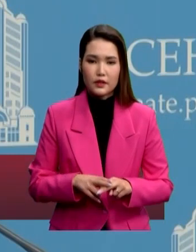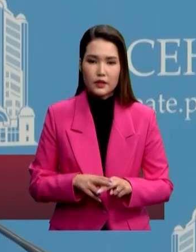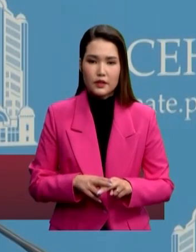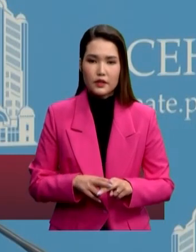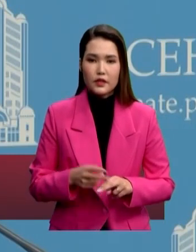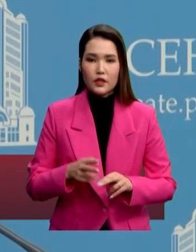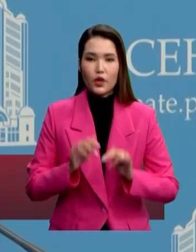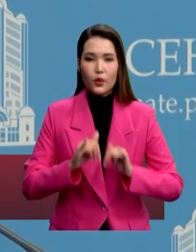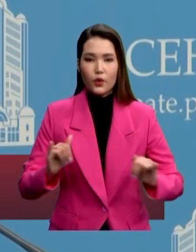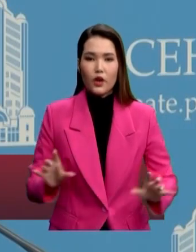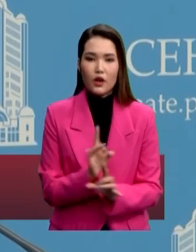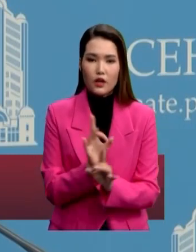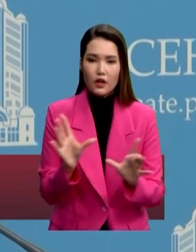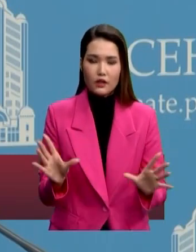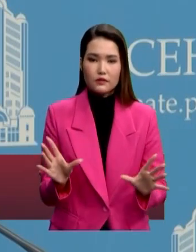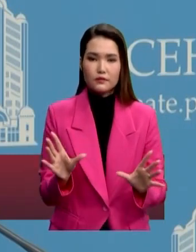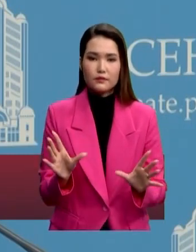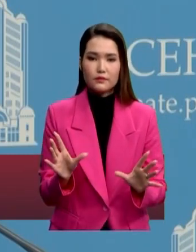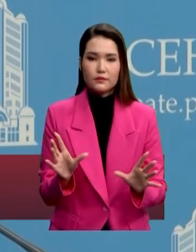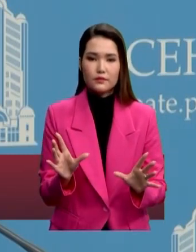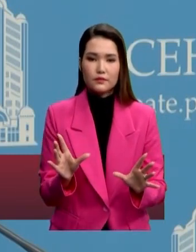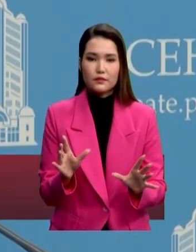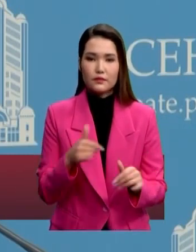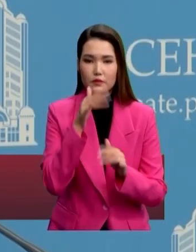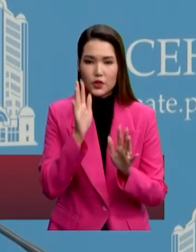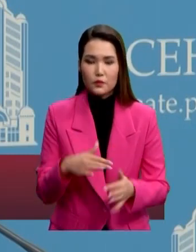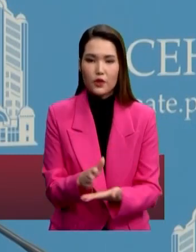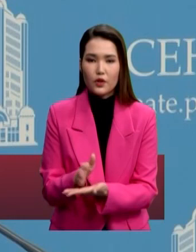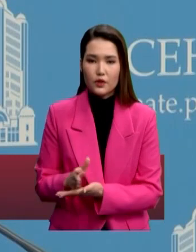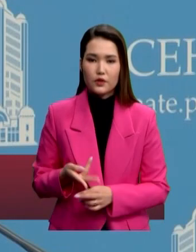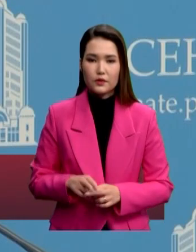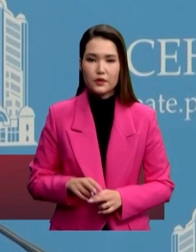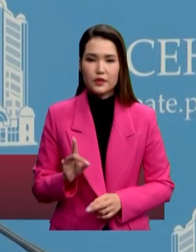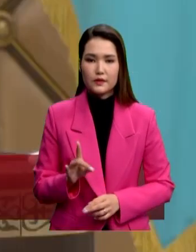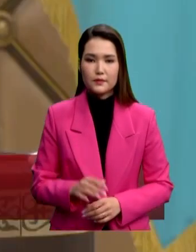будет увеличено, насколько не можем предоставить эту информацию.